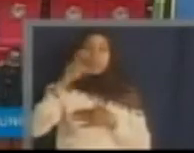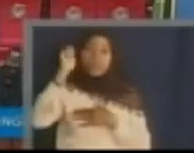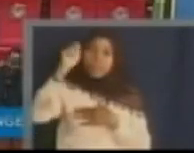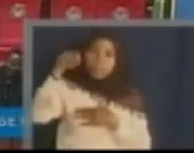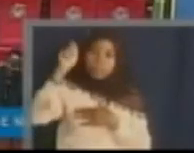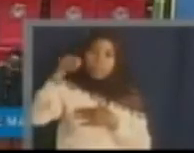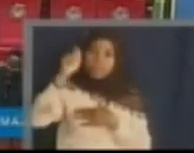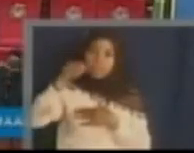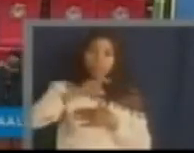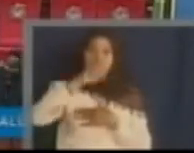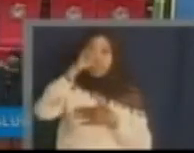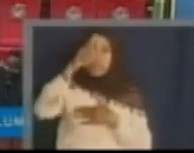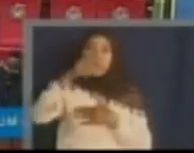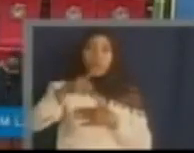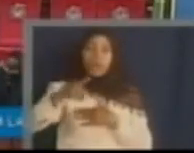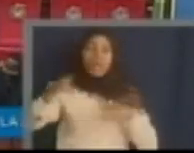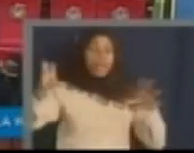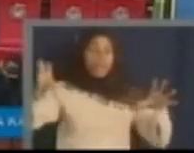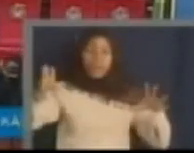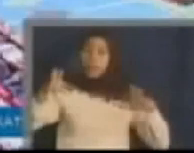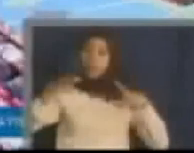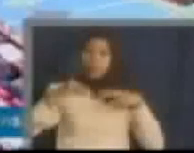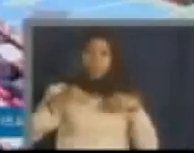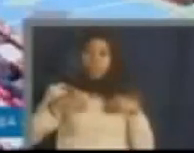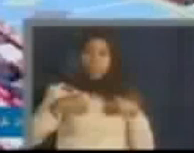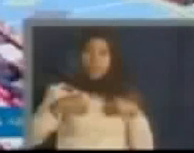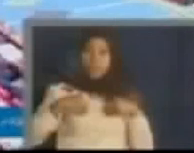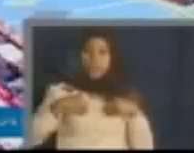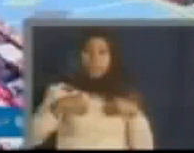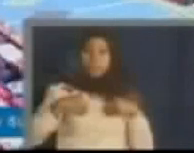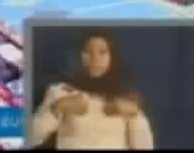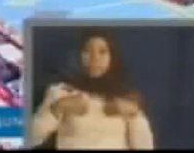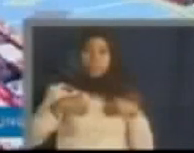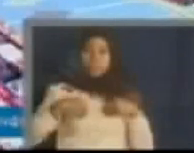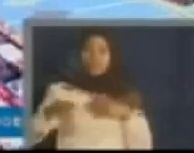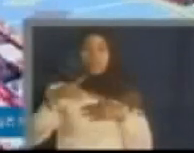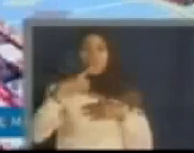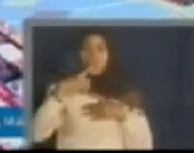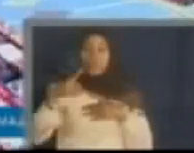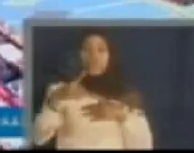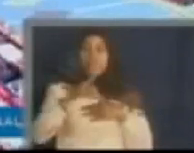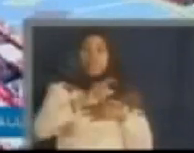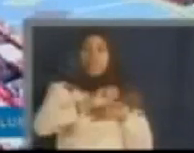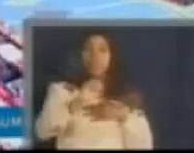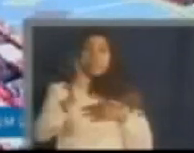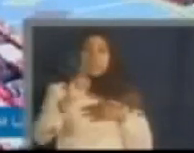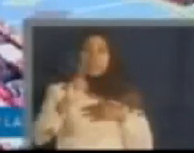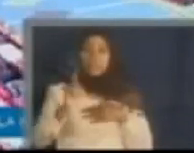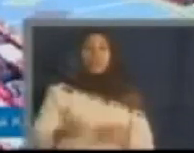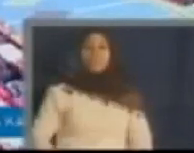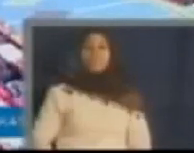Na wale ambao hawajaipokea au hawataki kuipokea waseme sio.